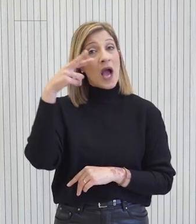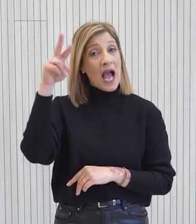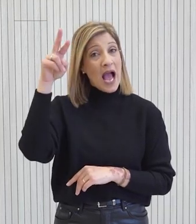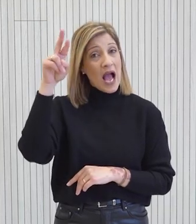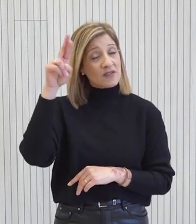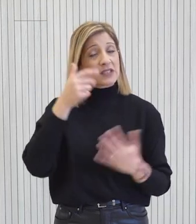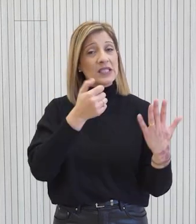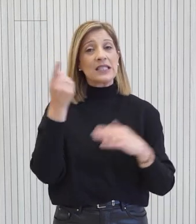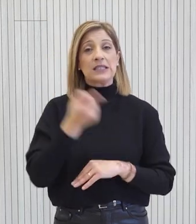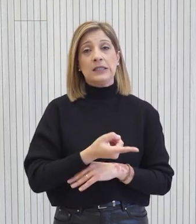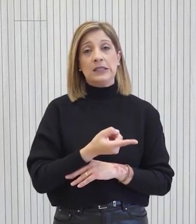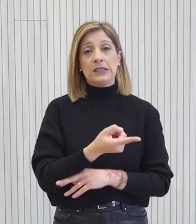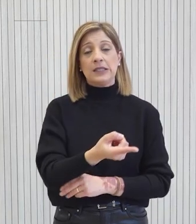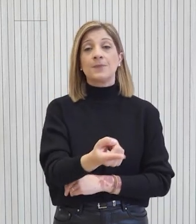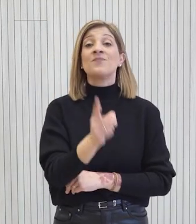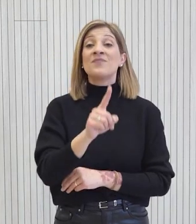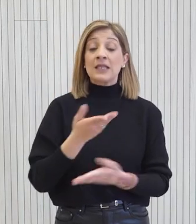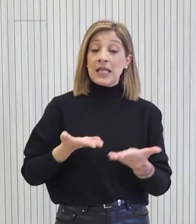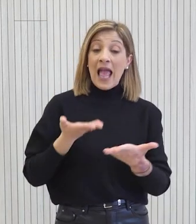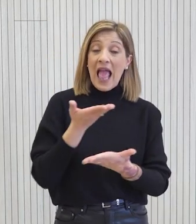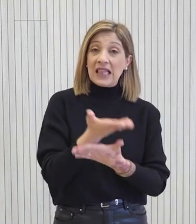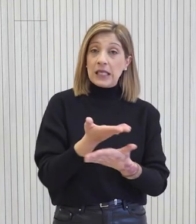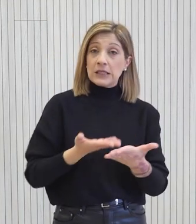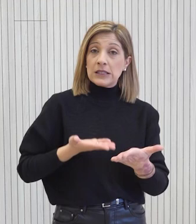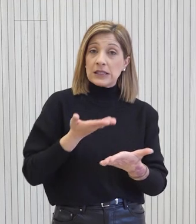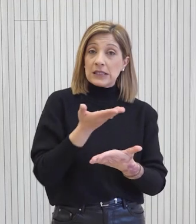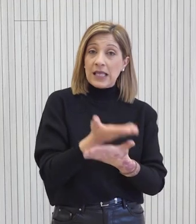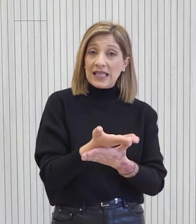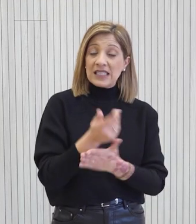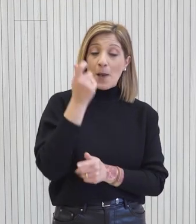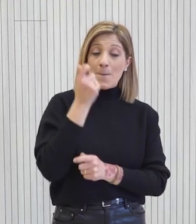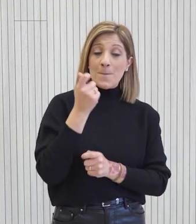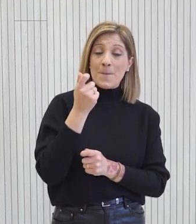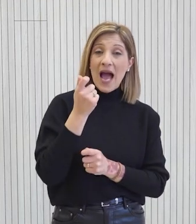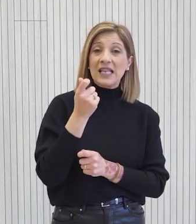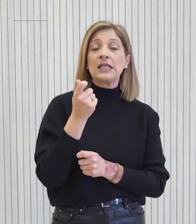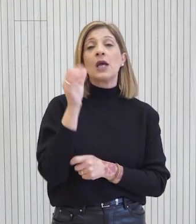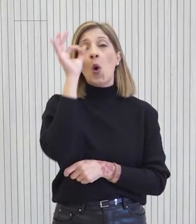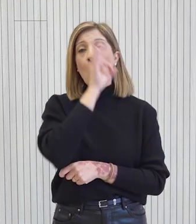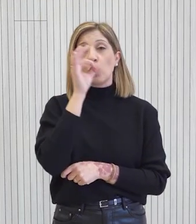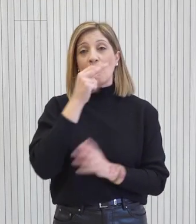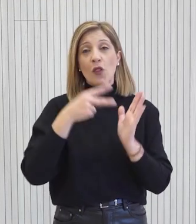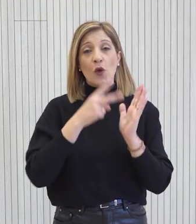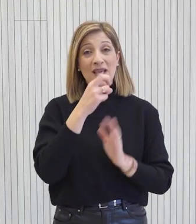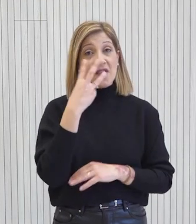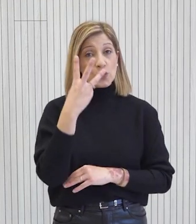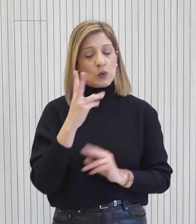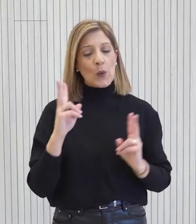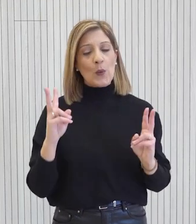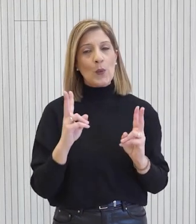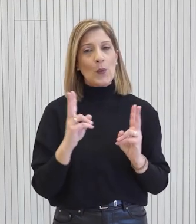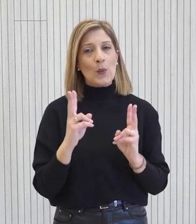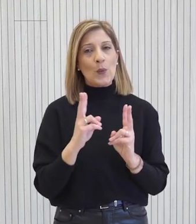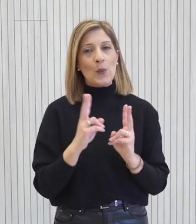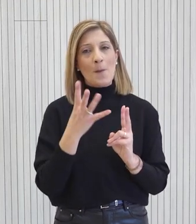περίπου 60%, ενώ οι νέες αιτήσεις ασύλου την περίοδο Μαρτίου-Οκτωβρίου 2023 έχουν μειωθεί περί